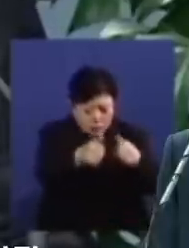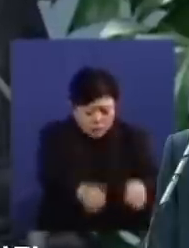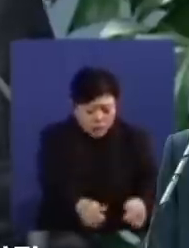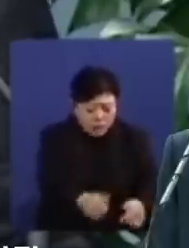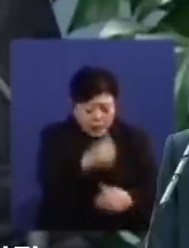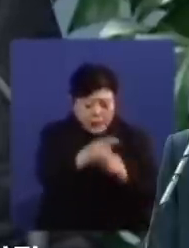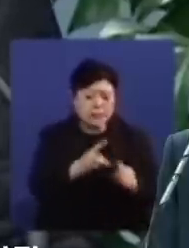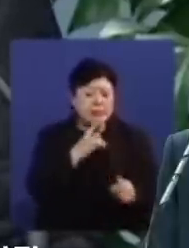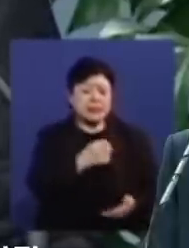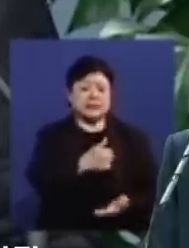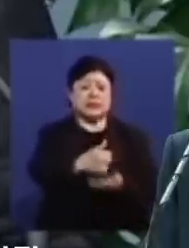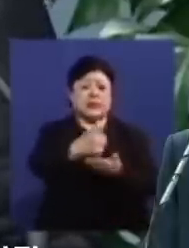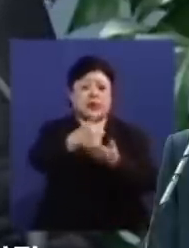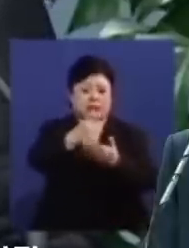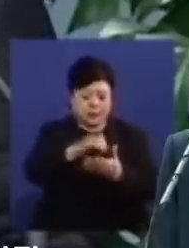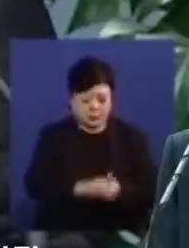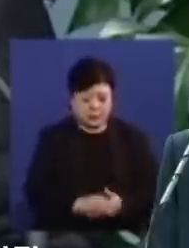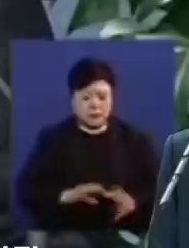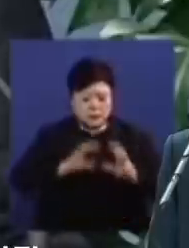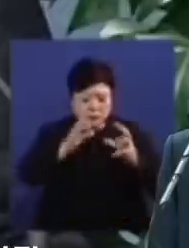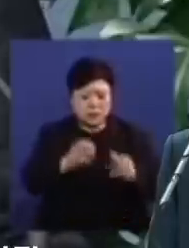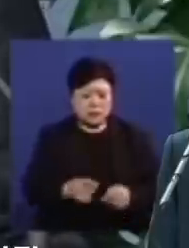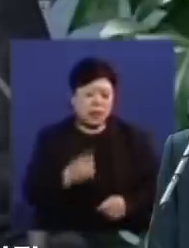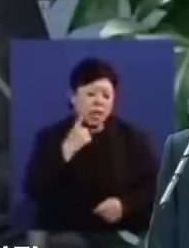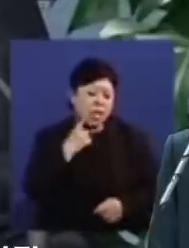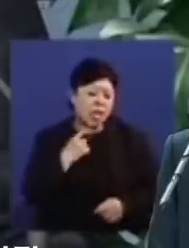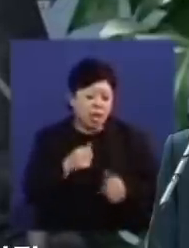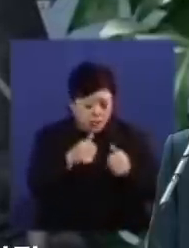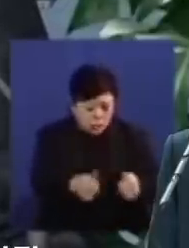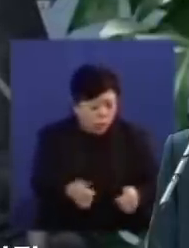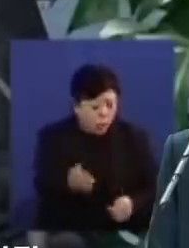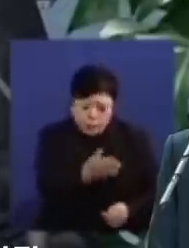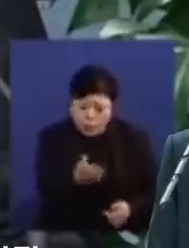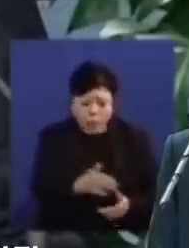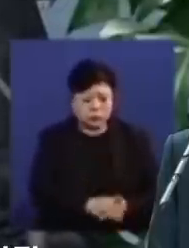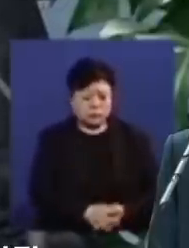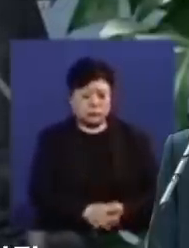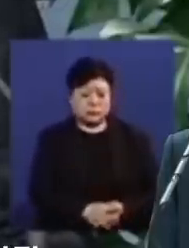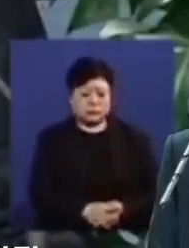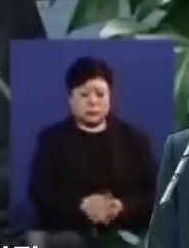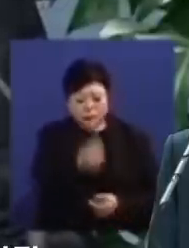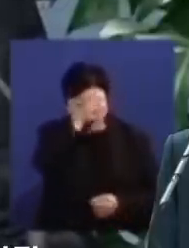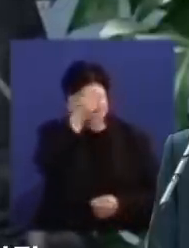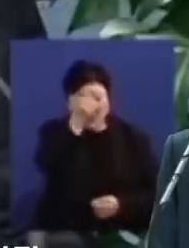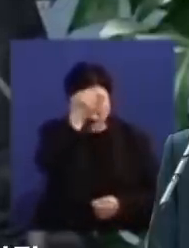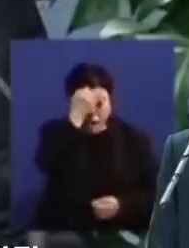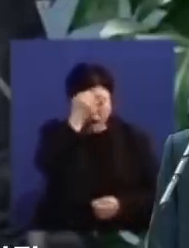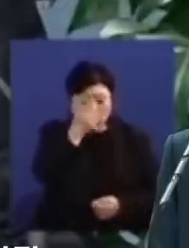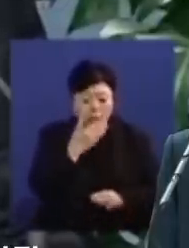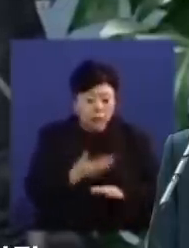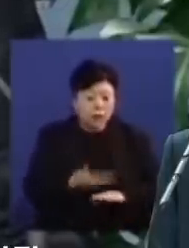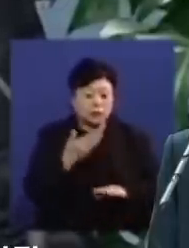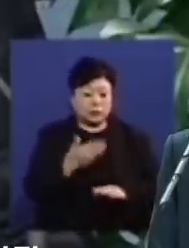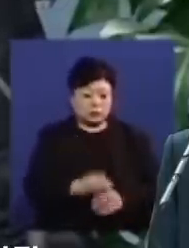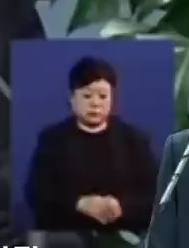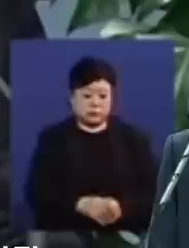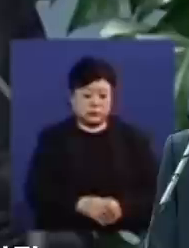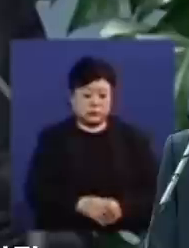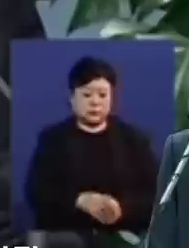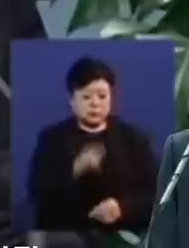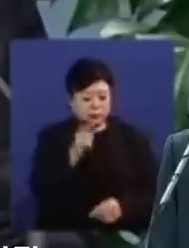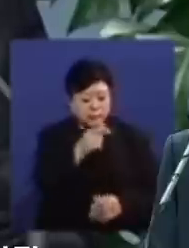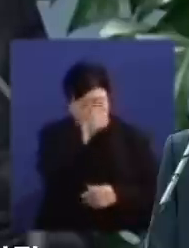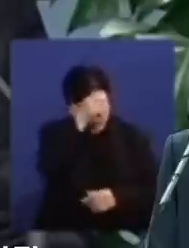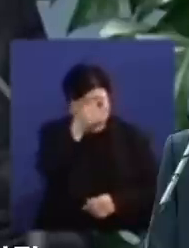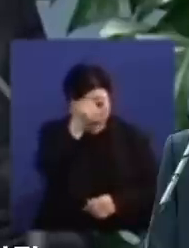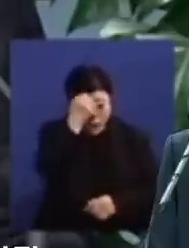섬겨라. 세상의 탐욕에 절하지 않는다. 아담과 하와가 다른 것이 바로 이 점인 것입니다.